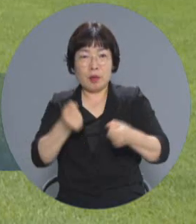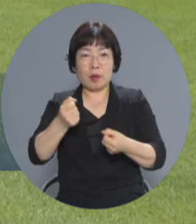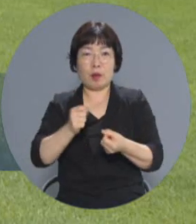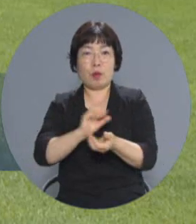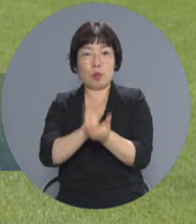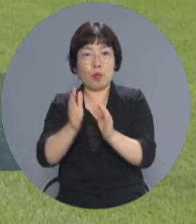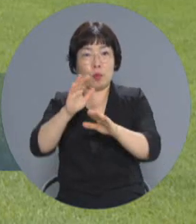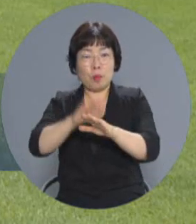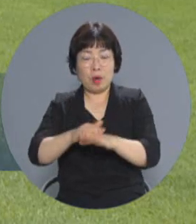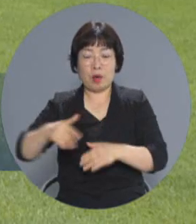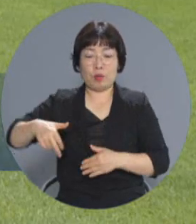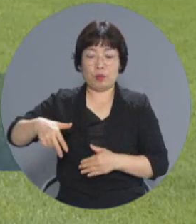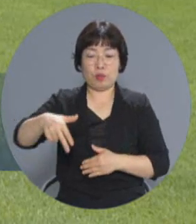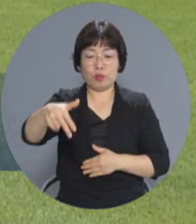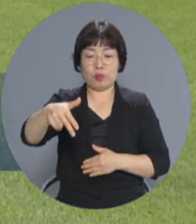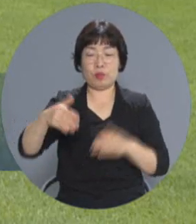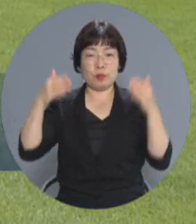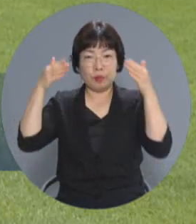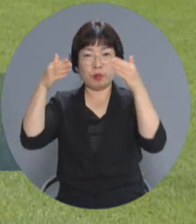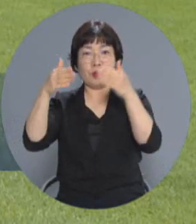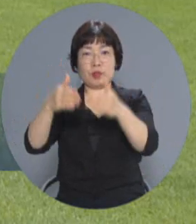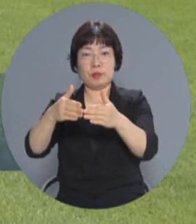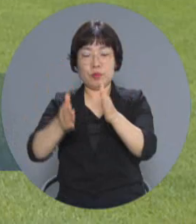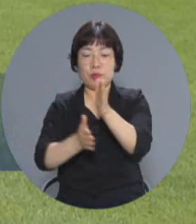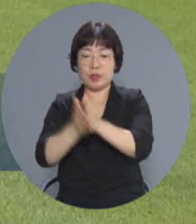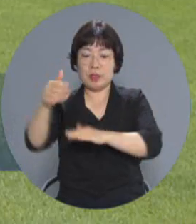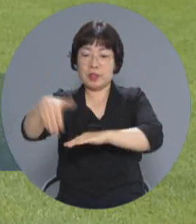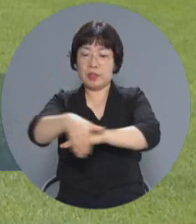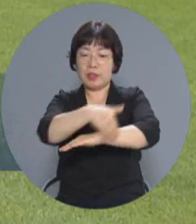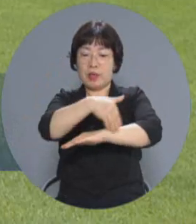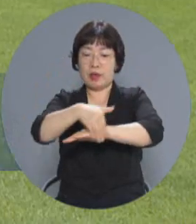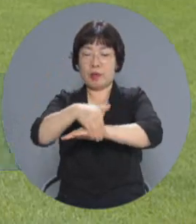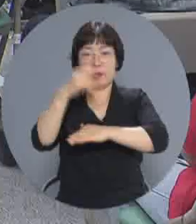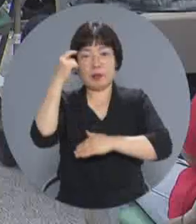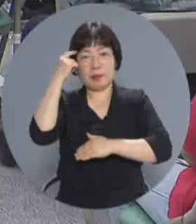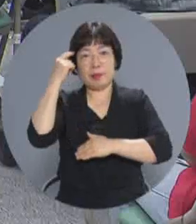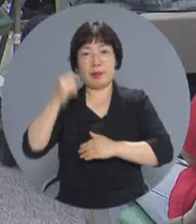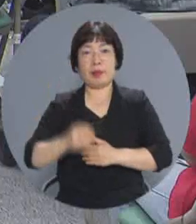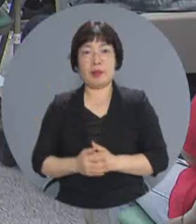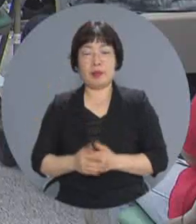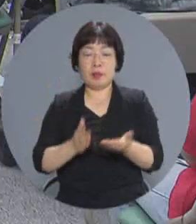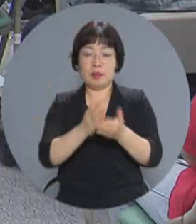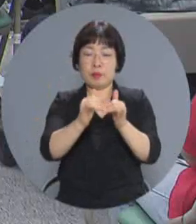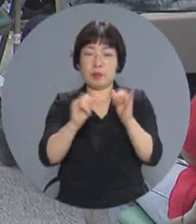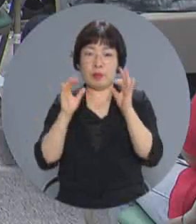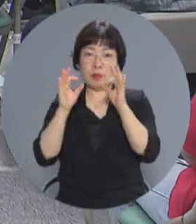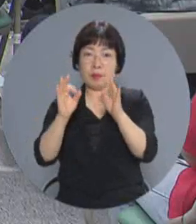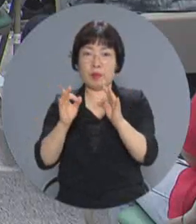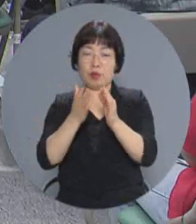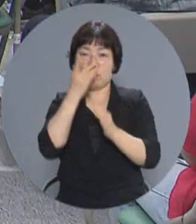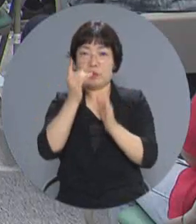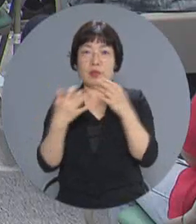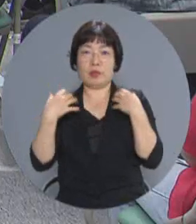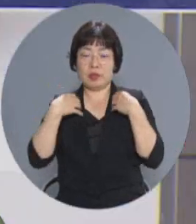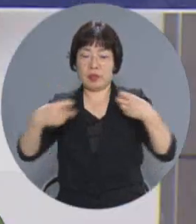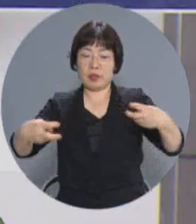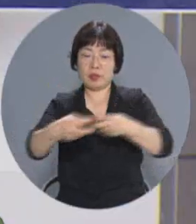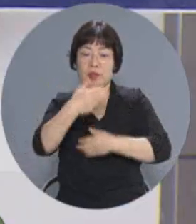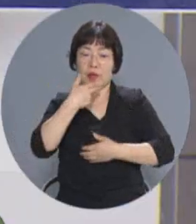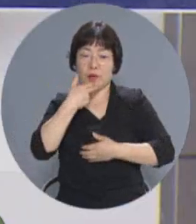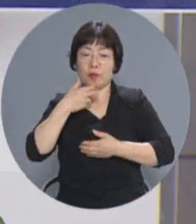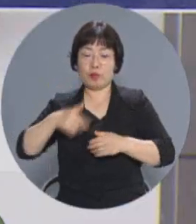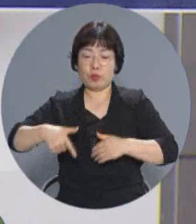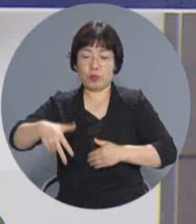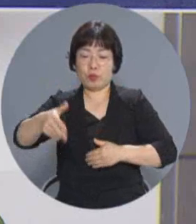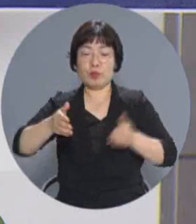자전거, 보행 이런 데 좀 비중을 가지고 도시관리를 새로 하면 좋겠습니다. 전문가들은 순천시가 차 없는 보행자 전용